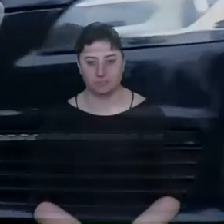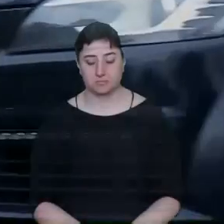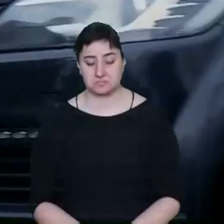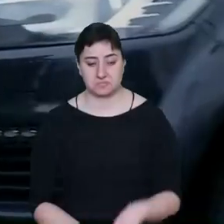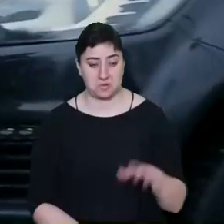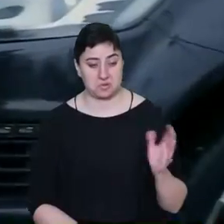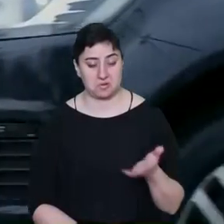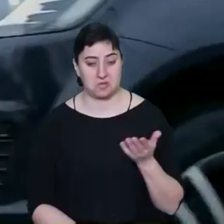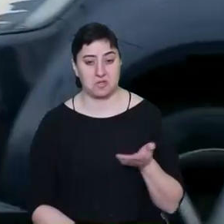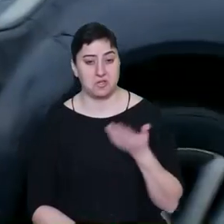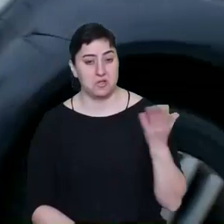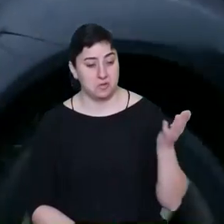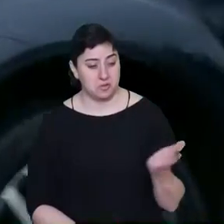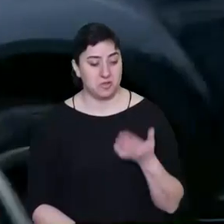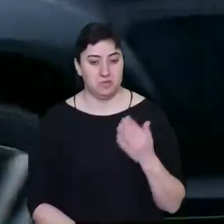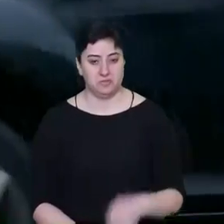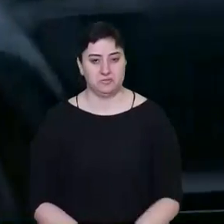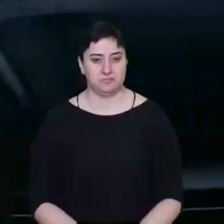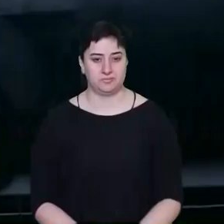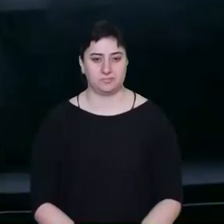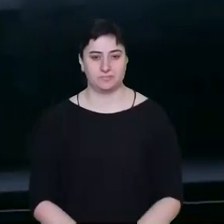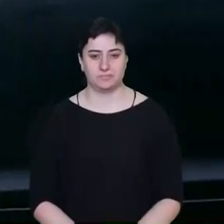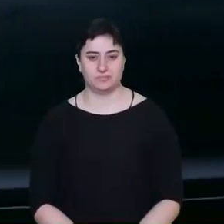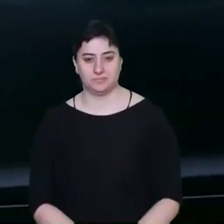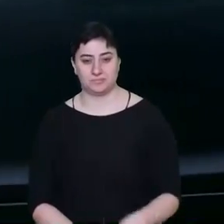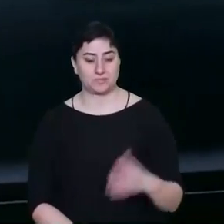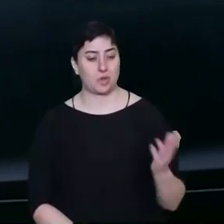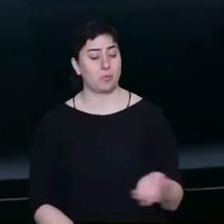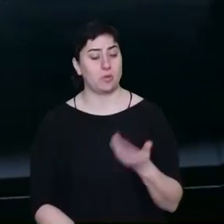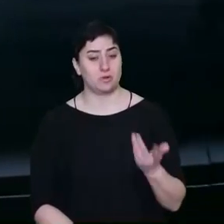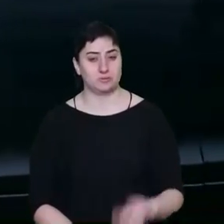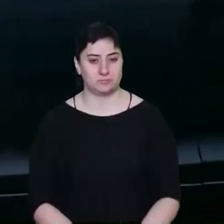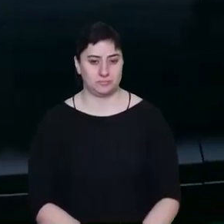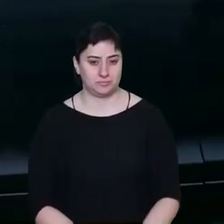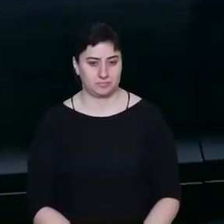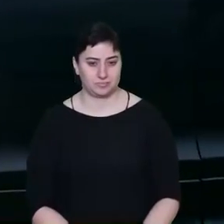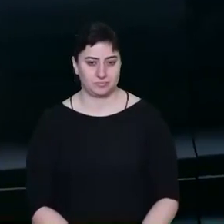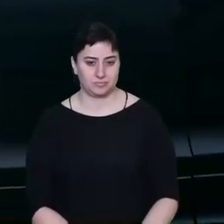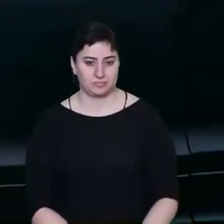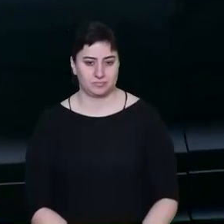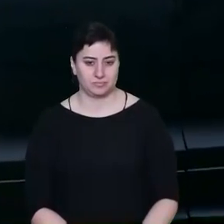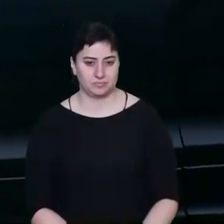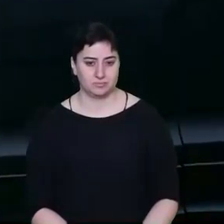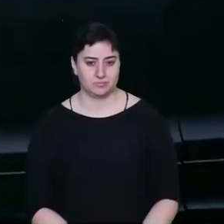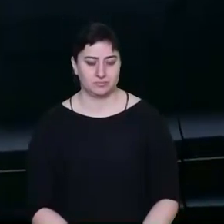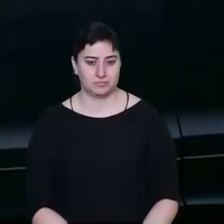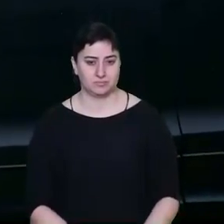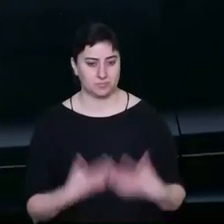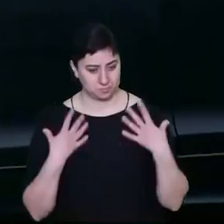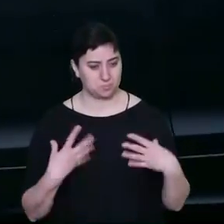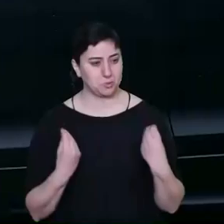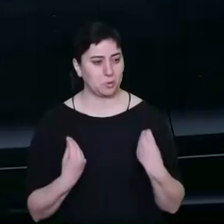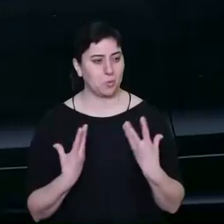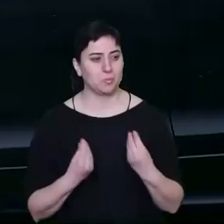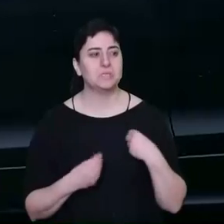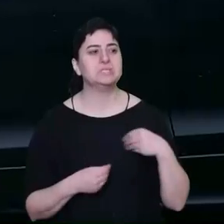Baba. Baba. Baba. Baba. Güzel oldu vallahi,